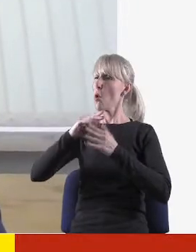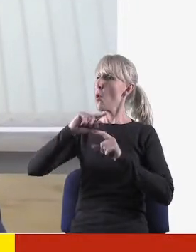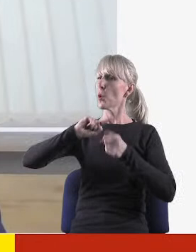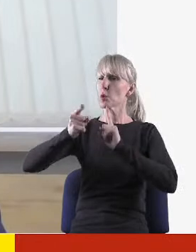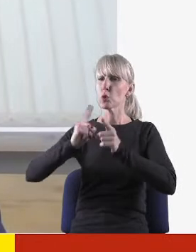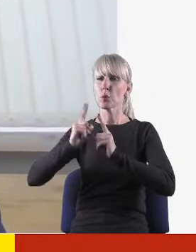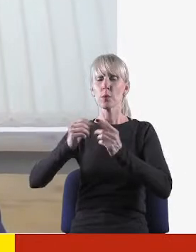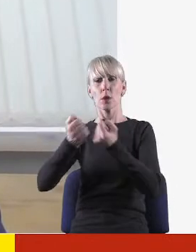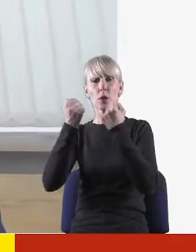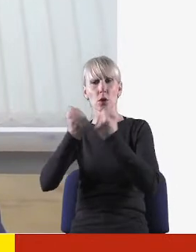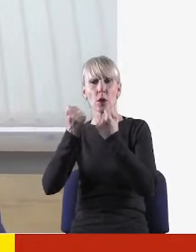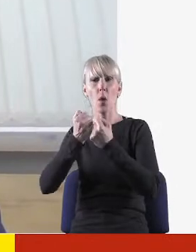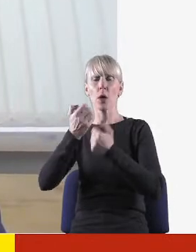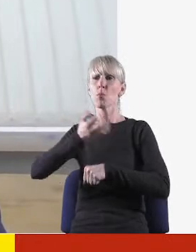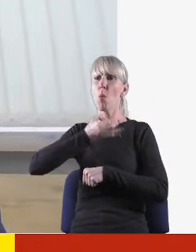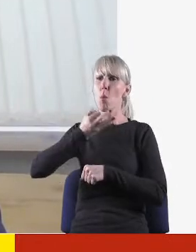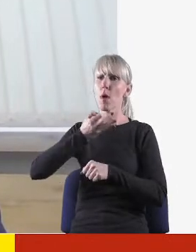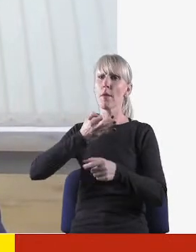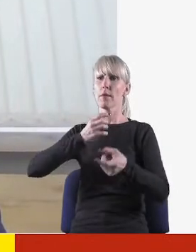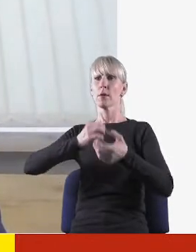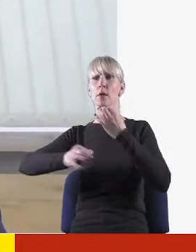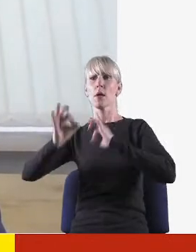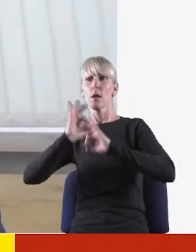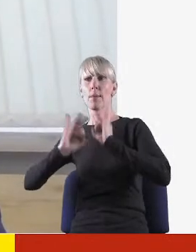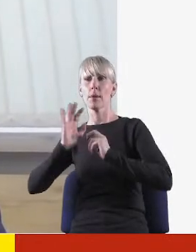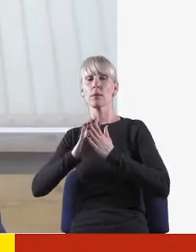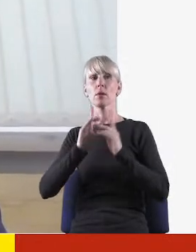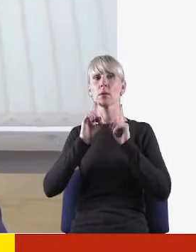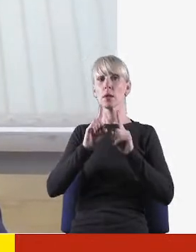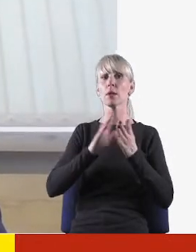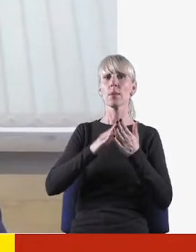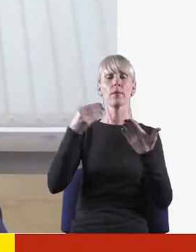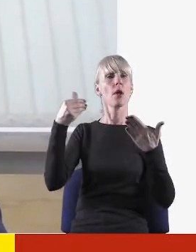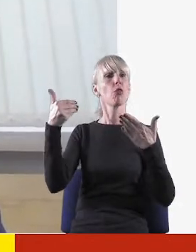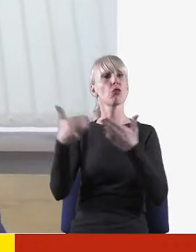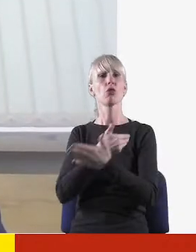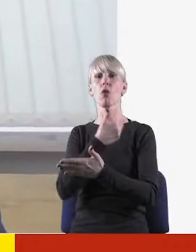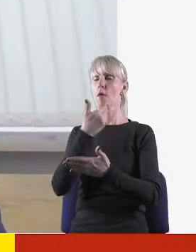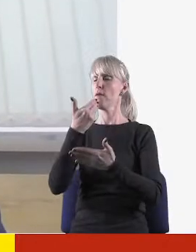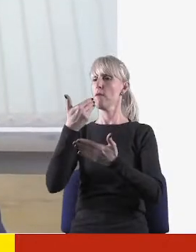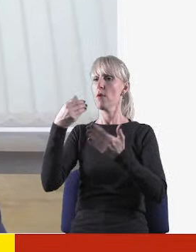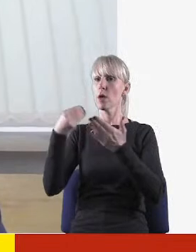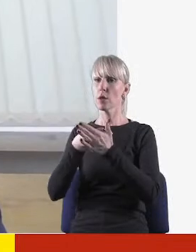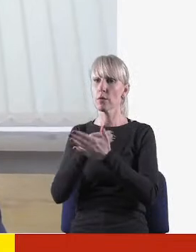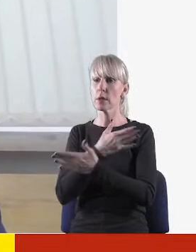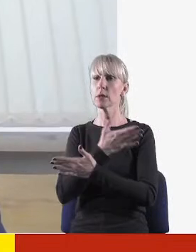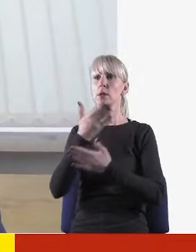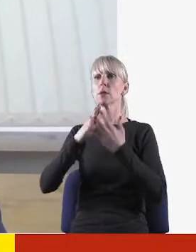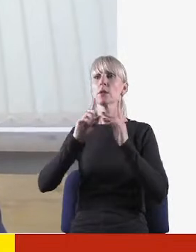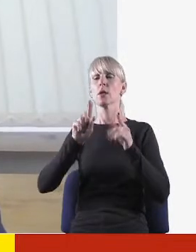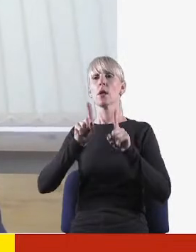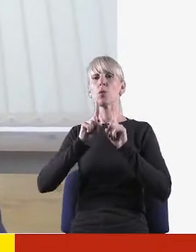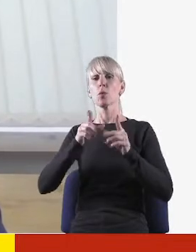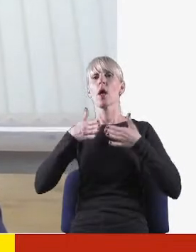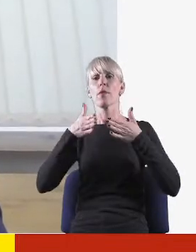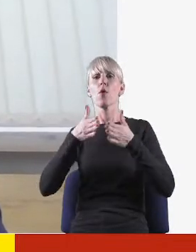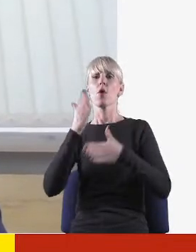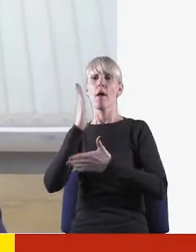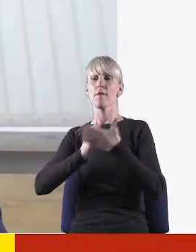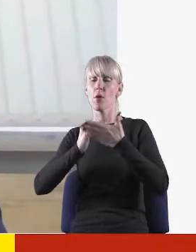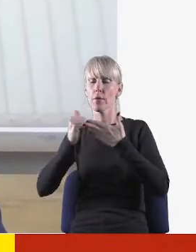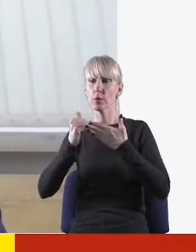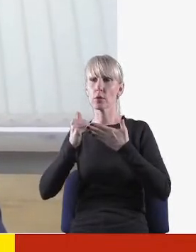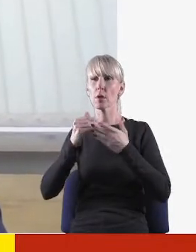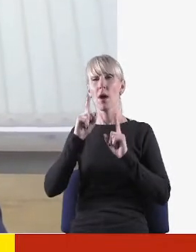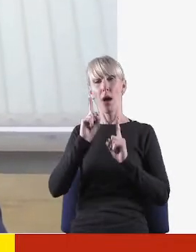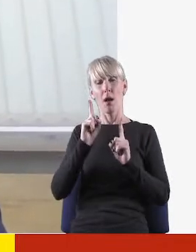bardzo szybkich działań, bo my oczywiście prowadzimy normalne inwestycyjne działania na drogach wojewódzkich, ale to